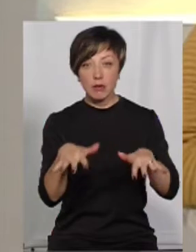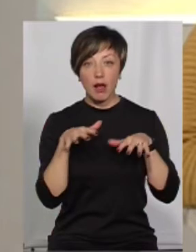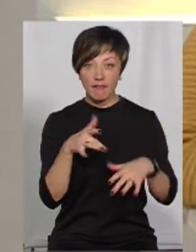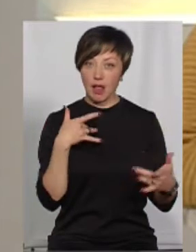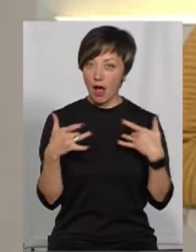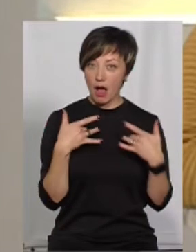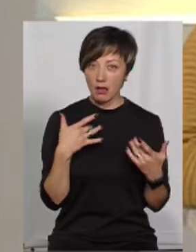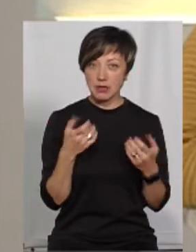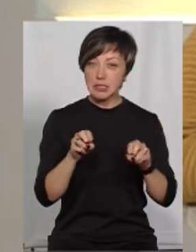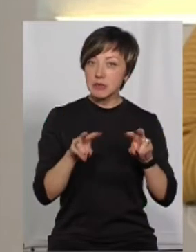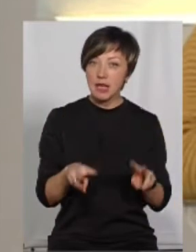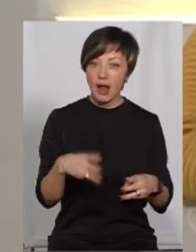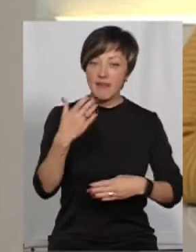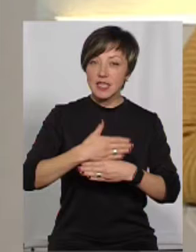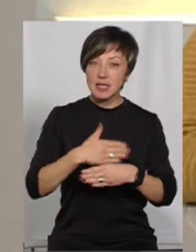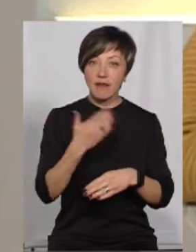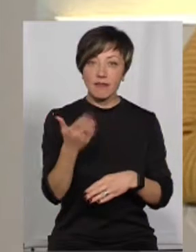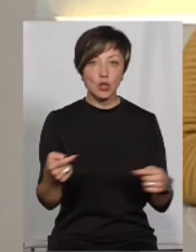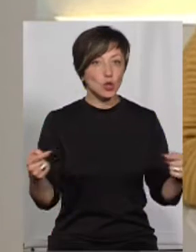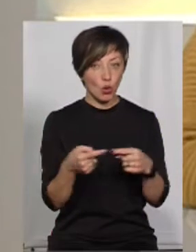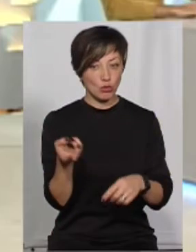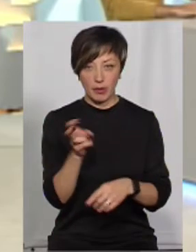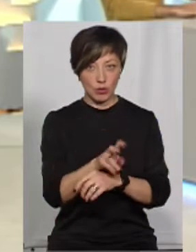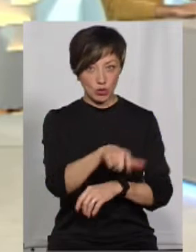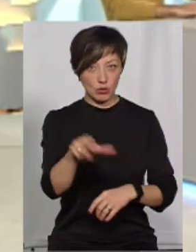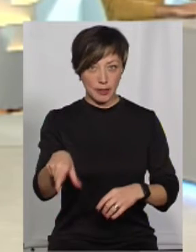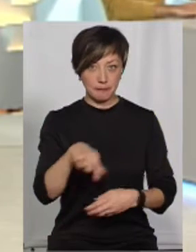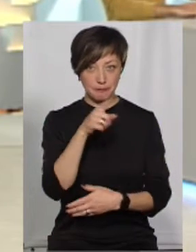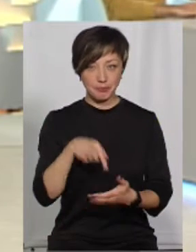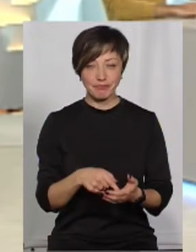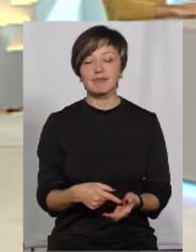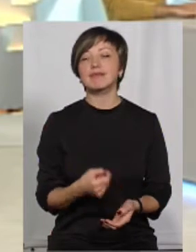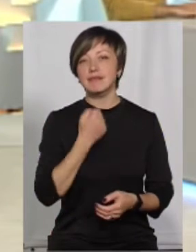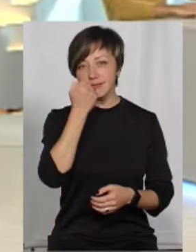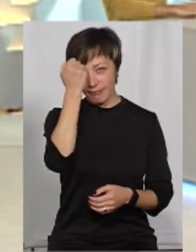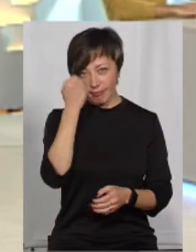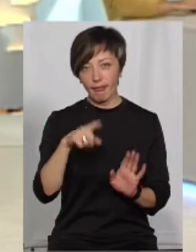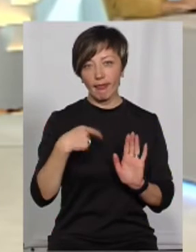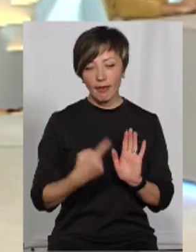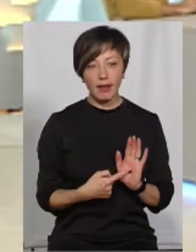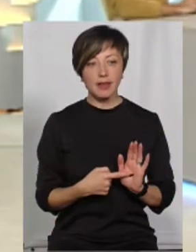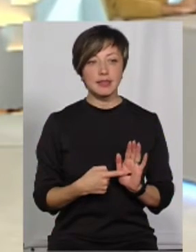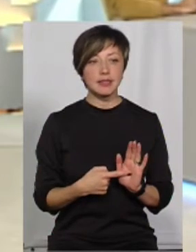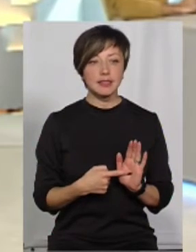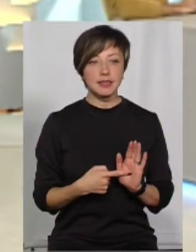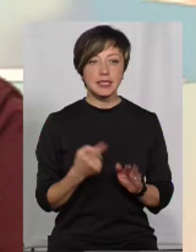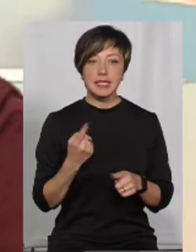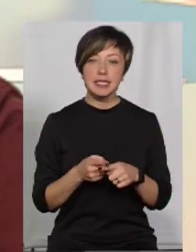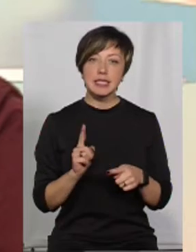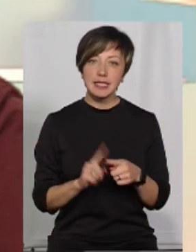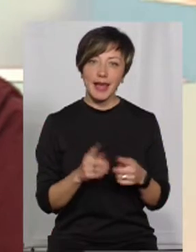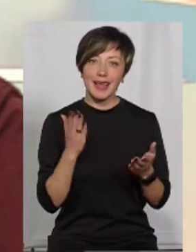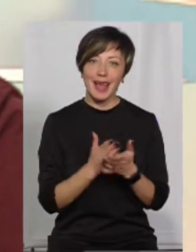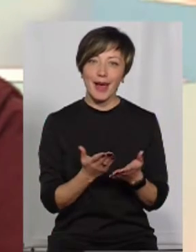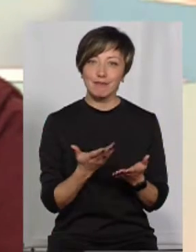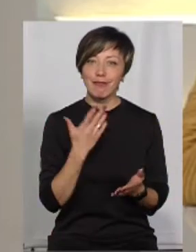якісь лайфхаки або спеціальні вистави, на які точно всі прийдуть? Дякую за запитання. Воно, це є комерційна